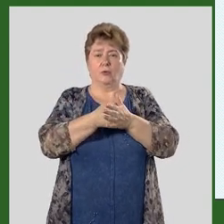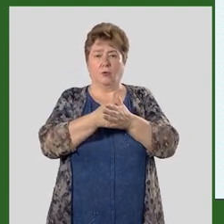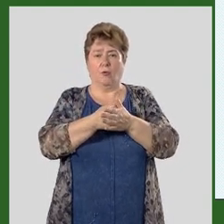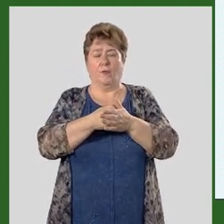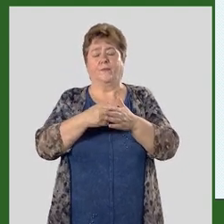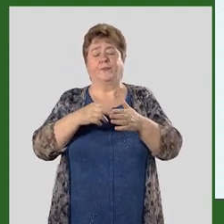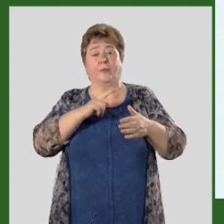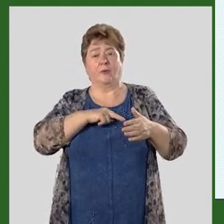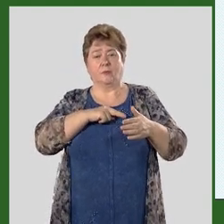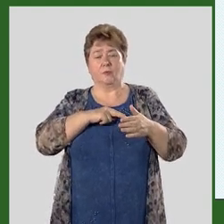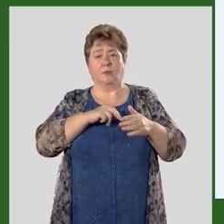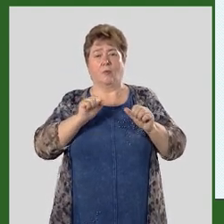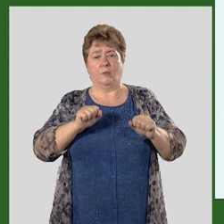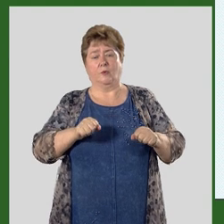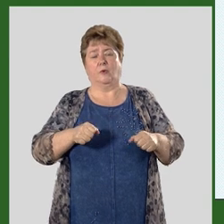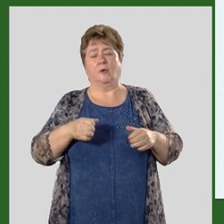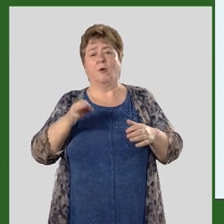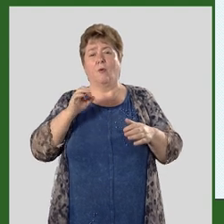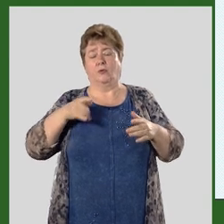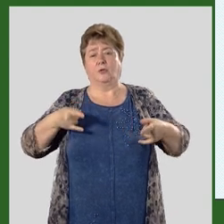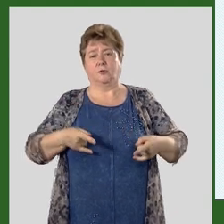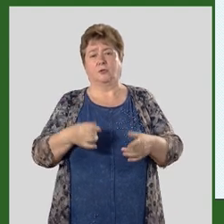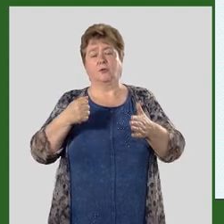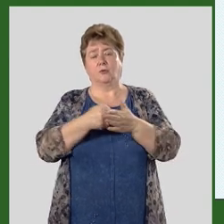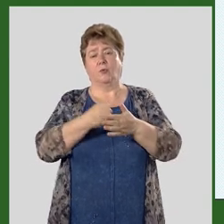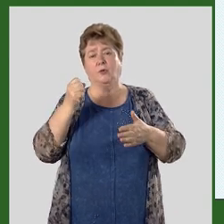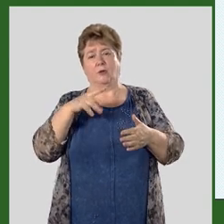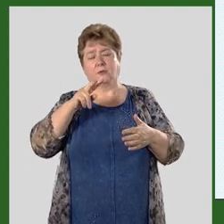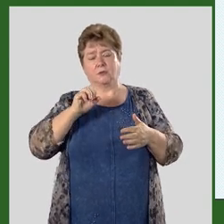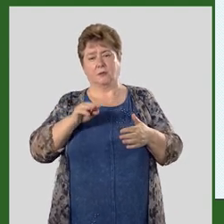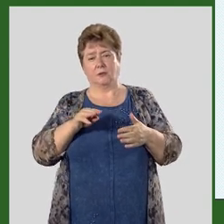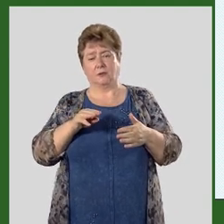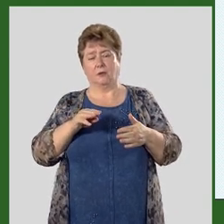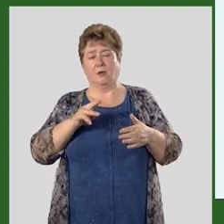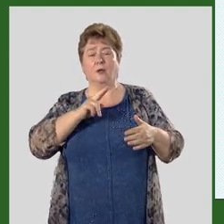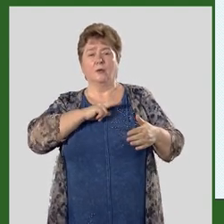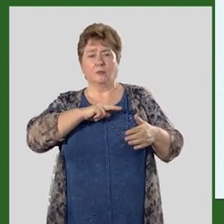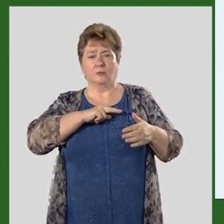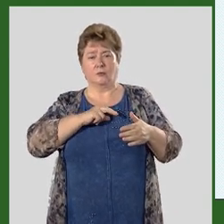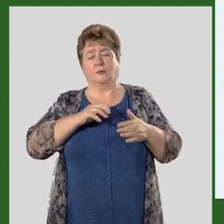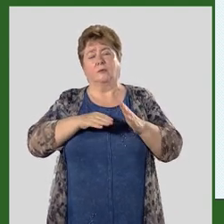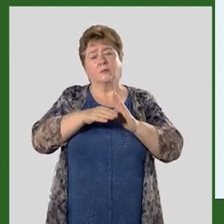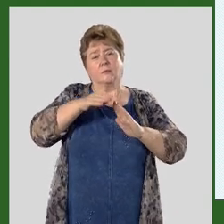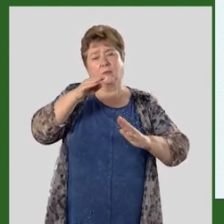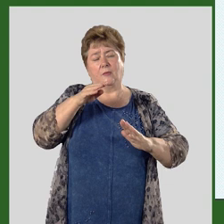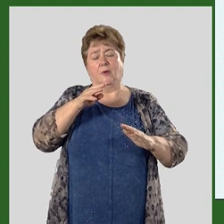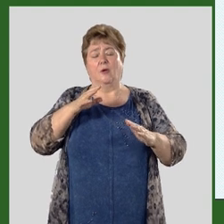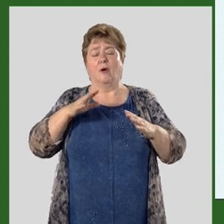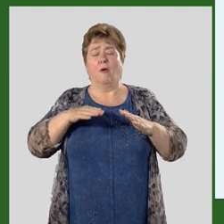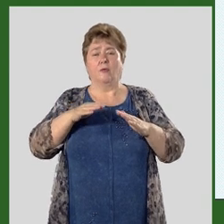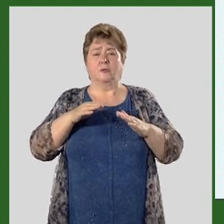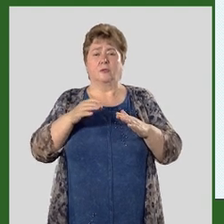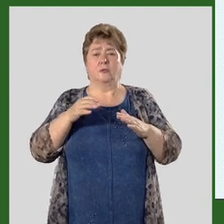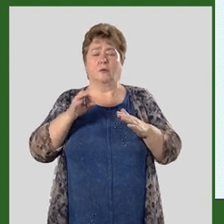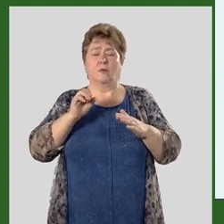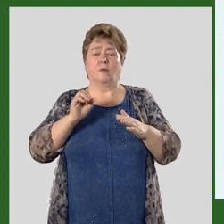Дотрудоспособный возраст – это от момента рождения до 15 лет. Трудоспособный возраст – от 16